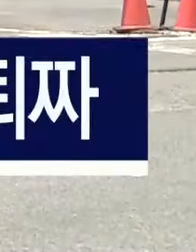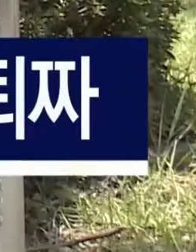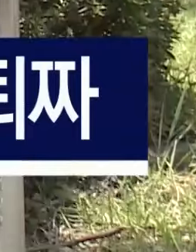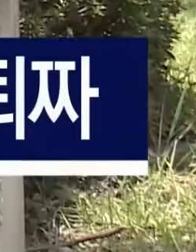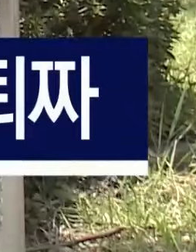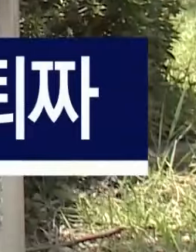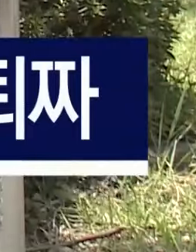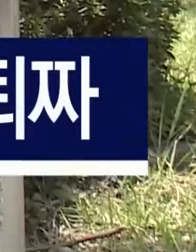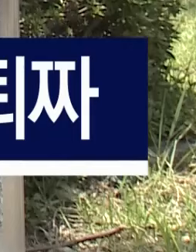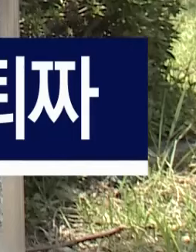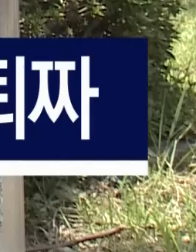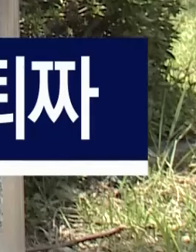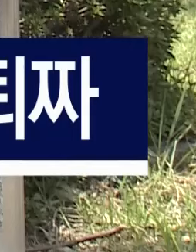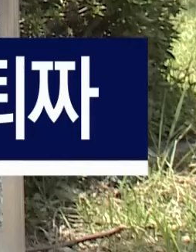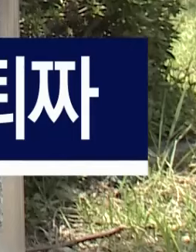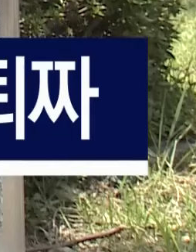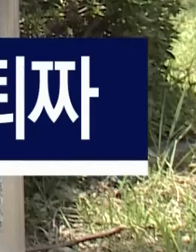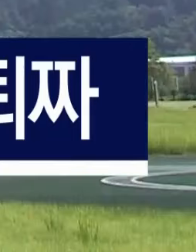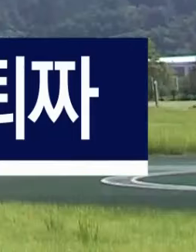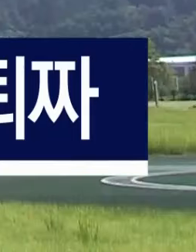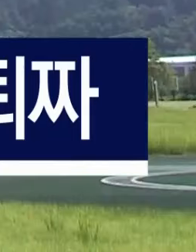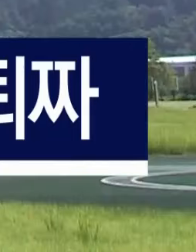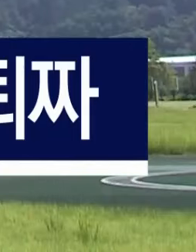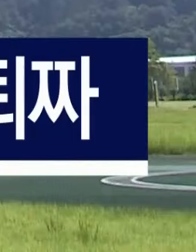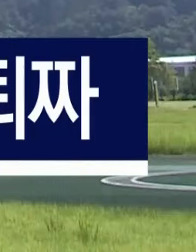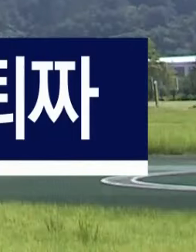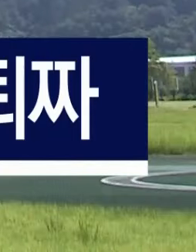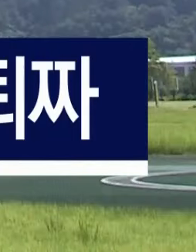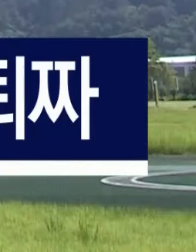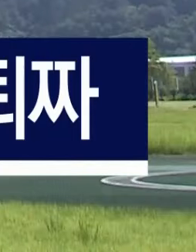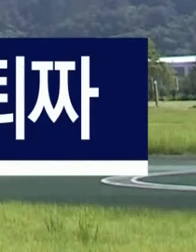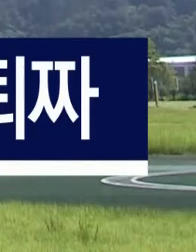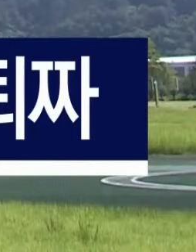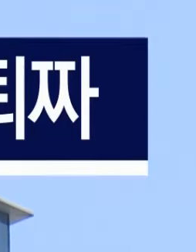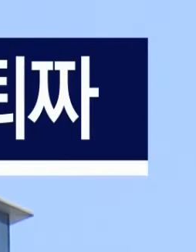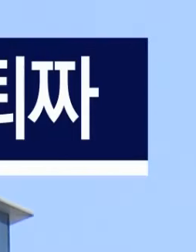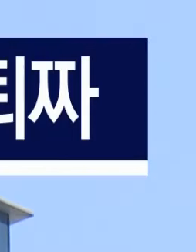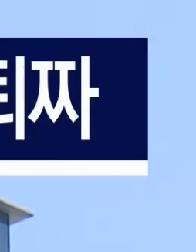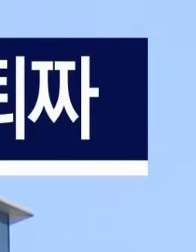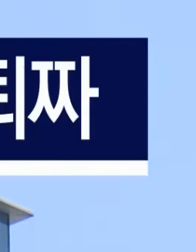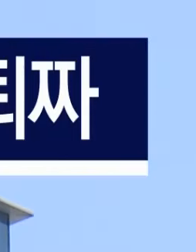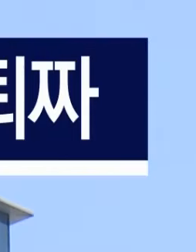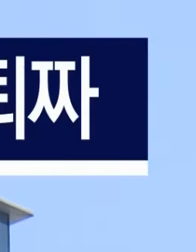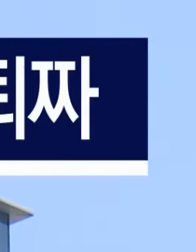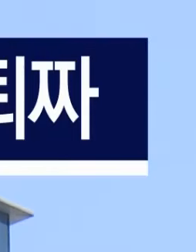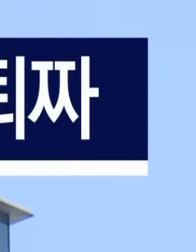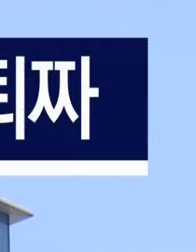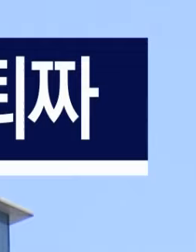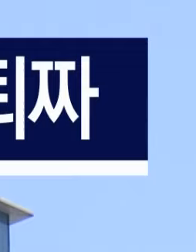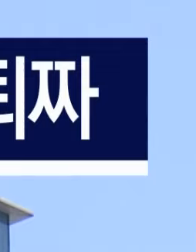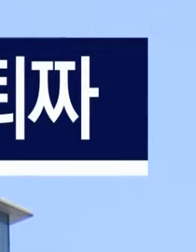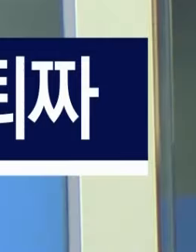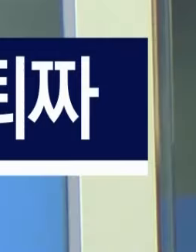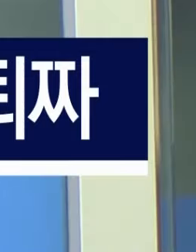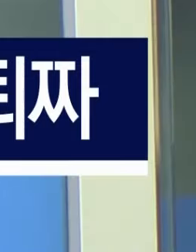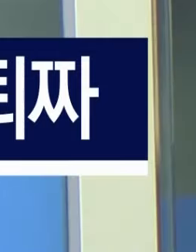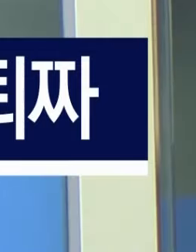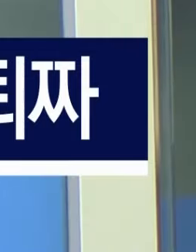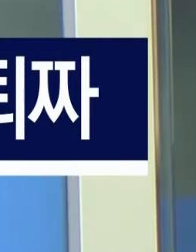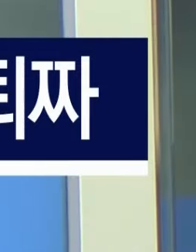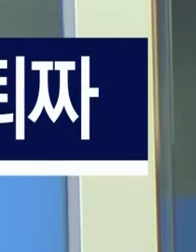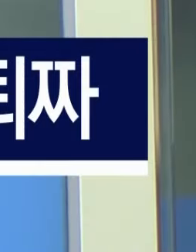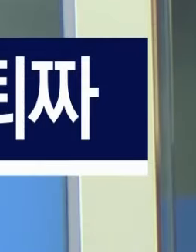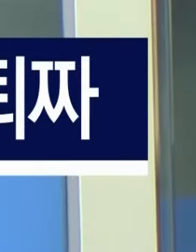장흥군이 추진하는 야구장과 조각공원 건립 사업이 전남도 투자심사에서 줄줄이 퇴짜를 맞았습니다. 심사